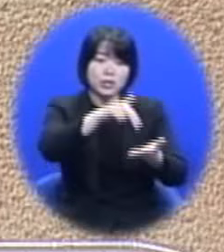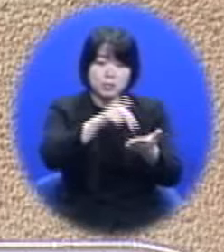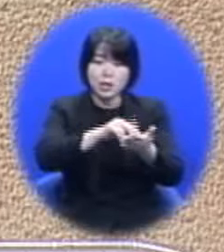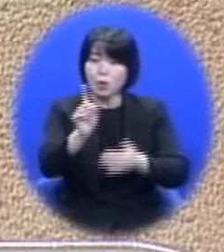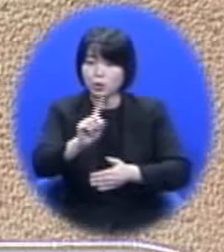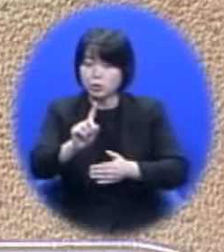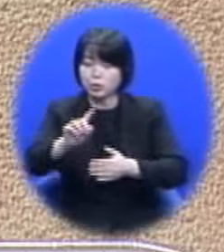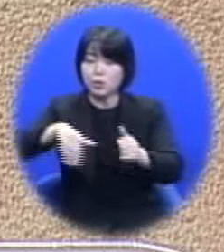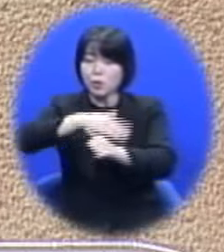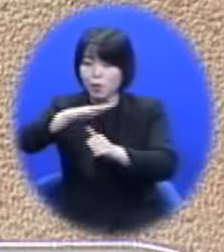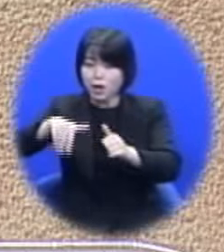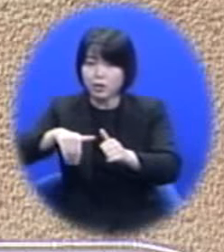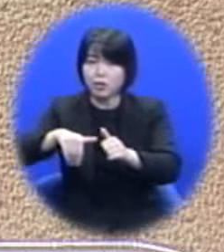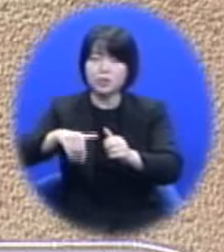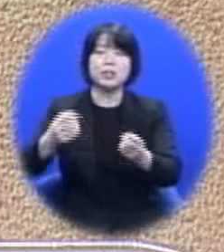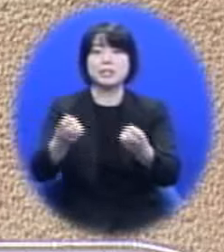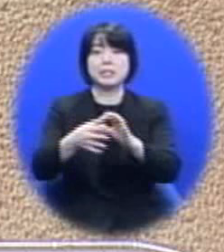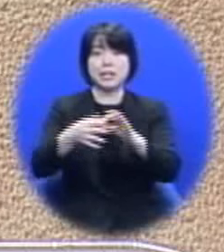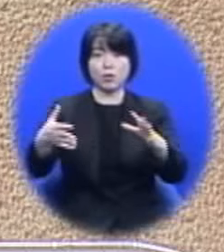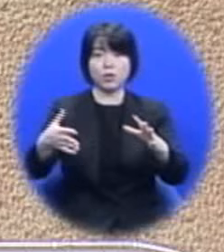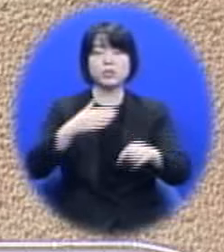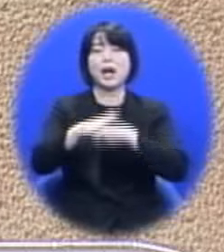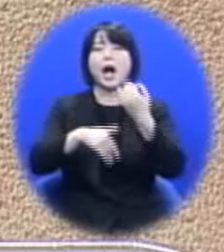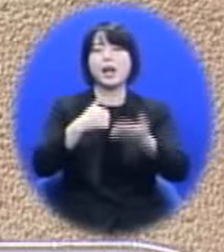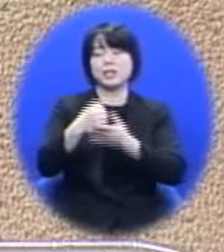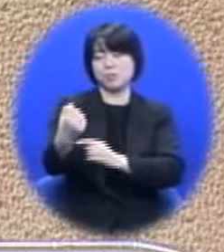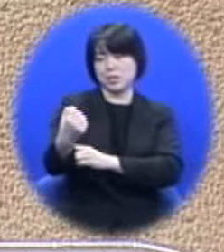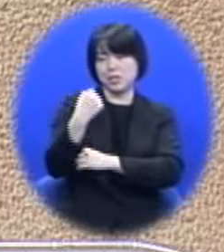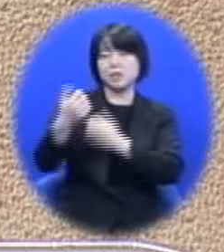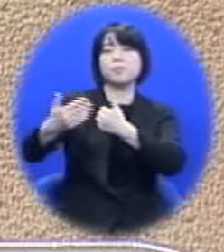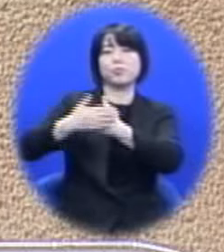있든지 하나님의 힘이 돼요.